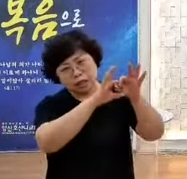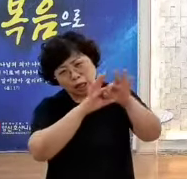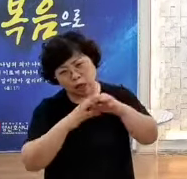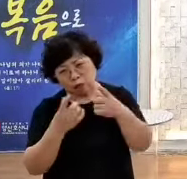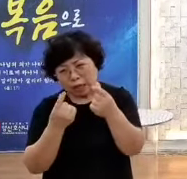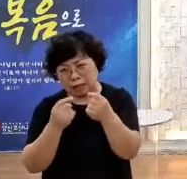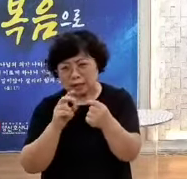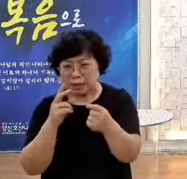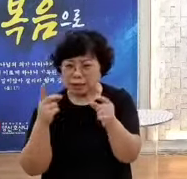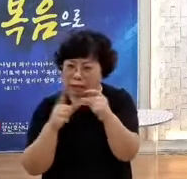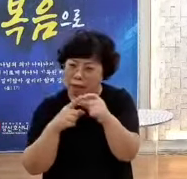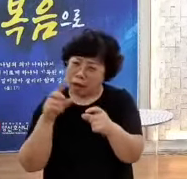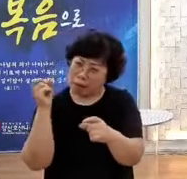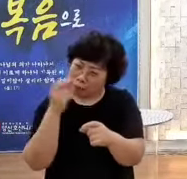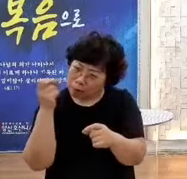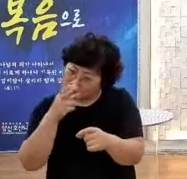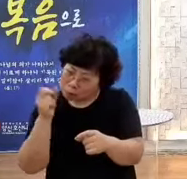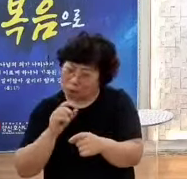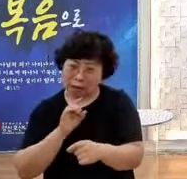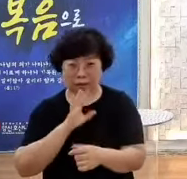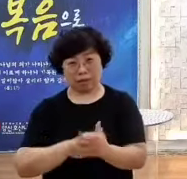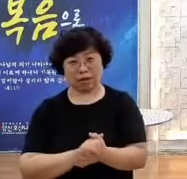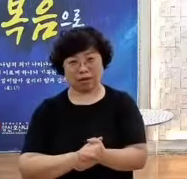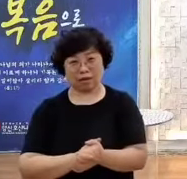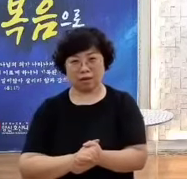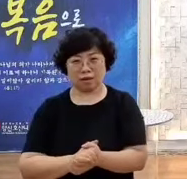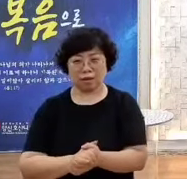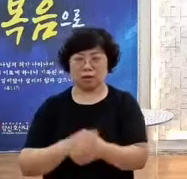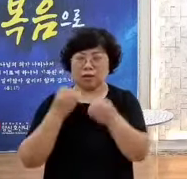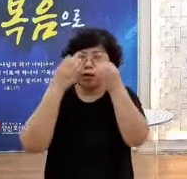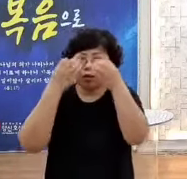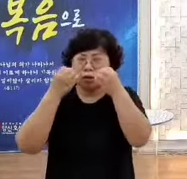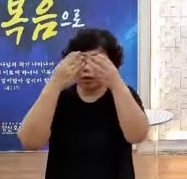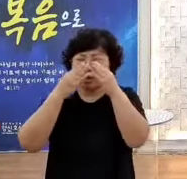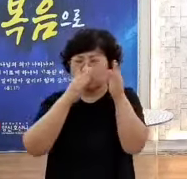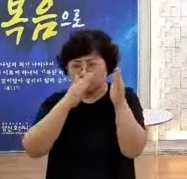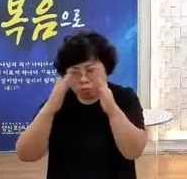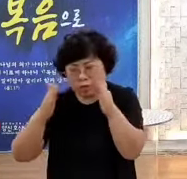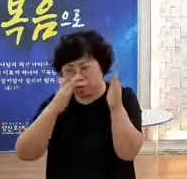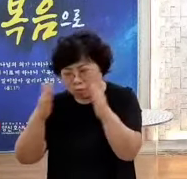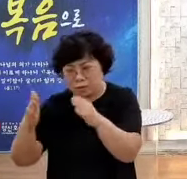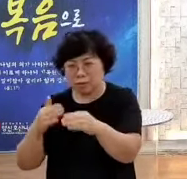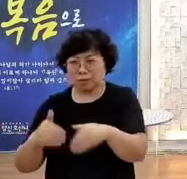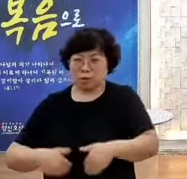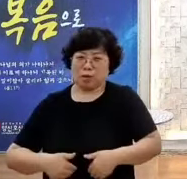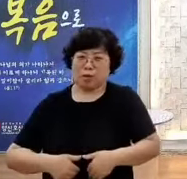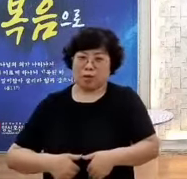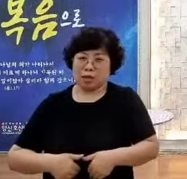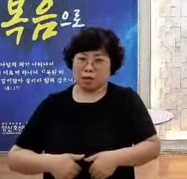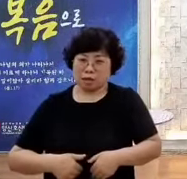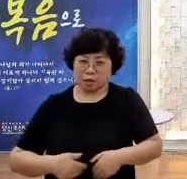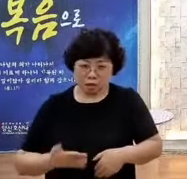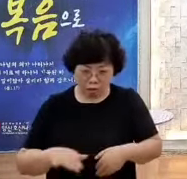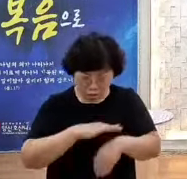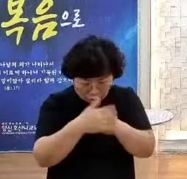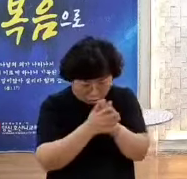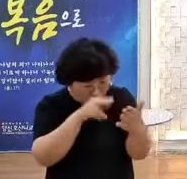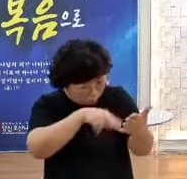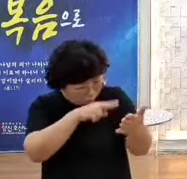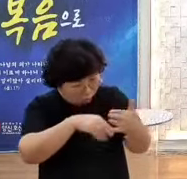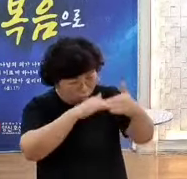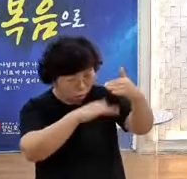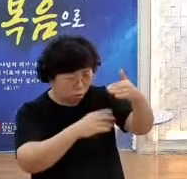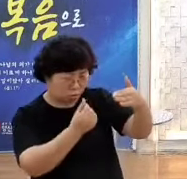없잖아요. 끊임없이, 이 로마서 같은 경우를 보세요. 이거 해도 끝이 없는 똑같은 비슷한 결만 좀 다르지 똑같은